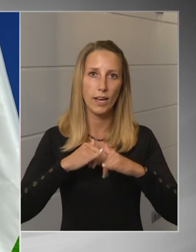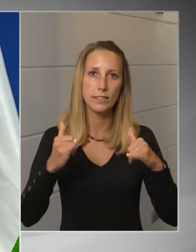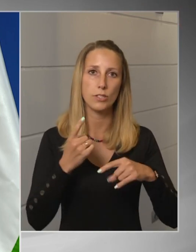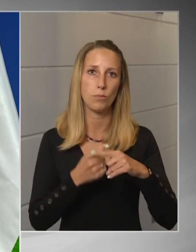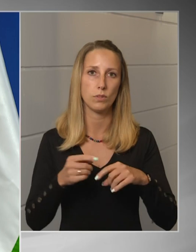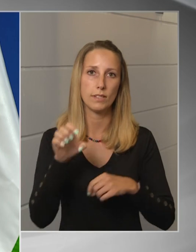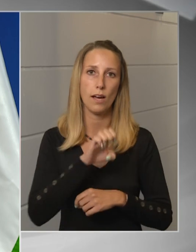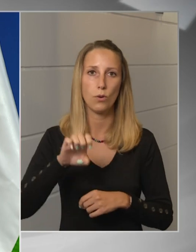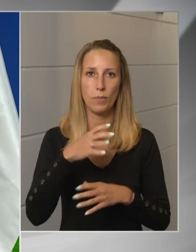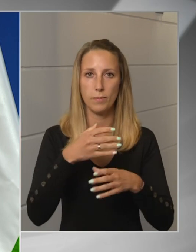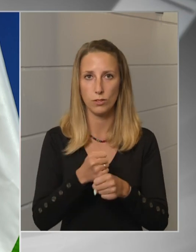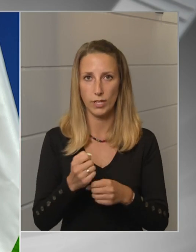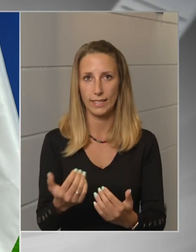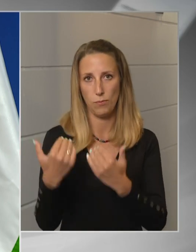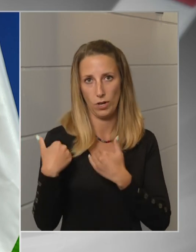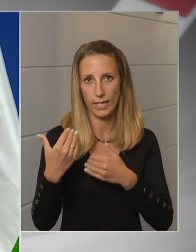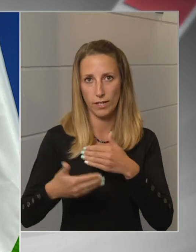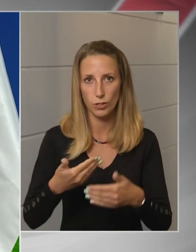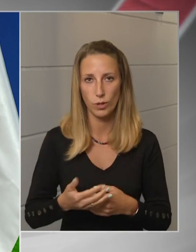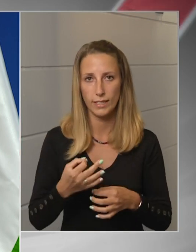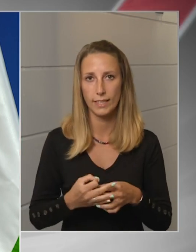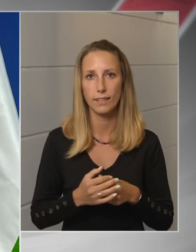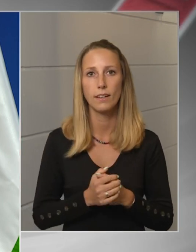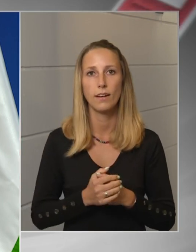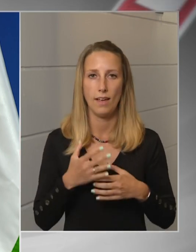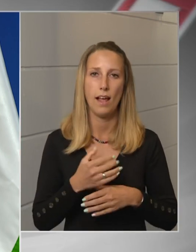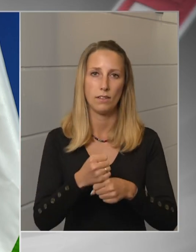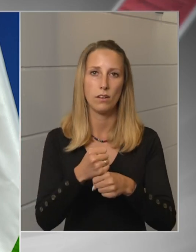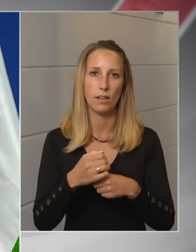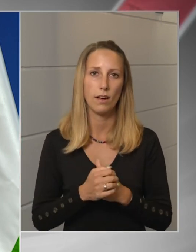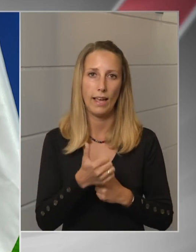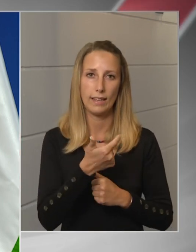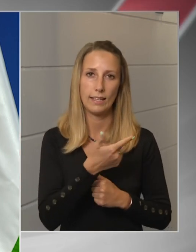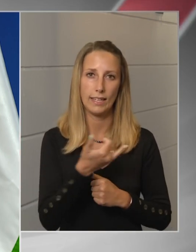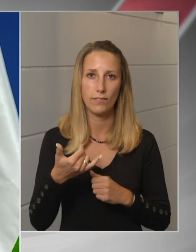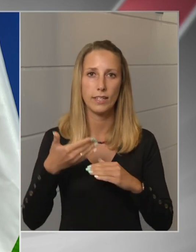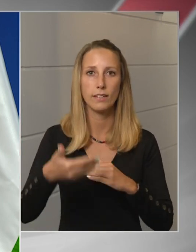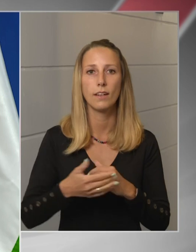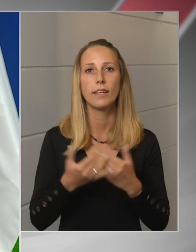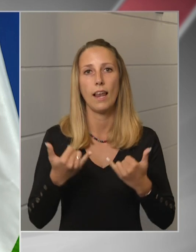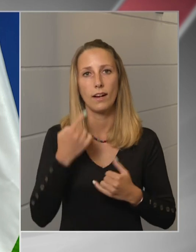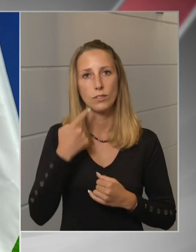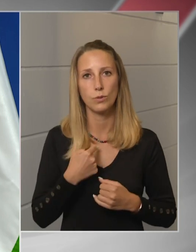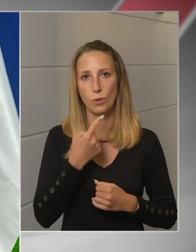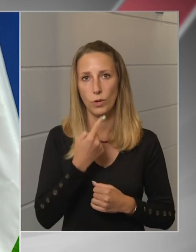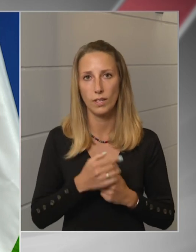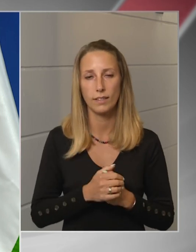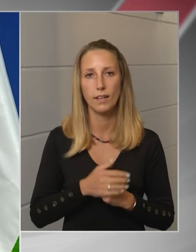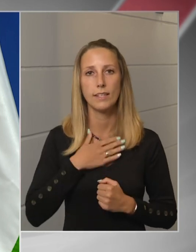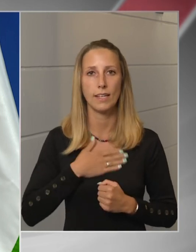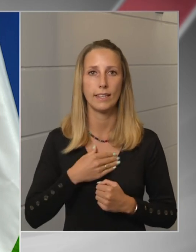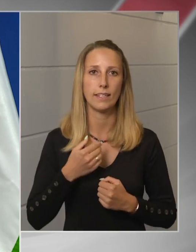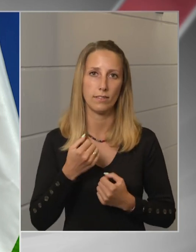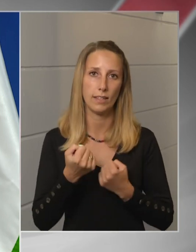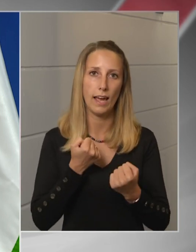Bizottság támogatásával is történik, még eltartanak egy-két évig. Tehát jelenleg azt tudjuk csak mondani, hogy szeretnénk